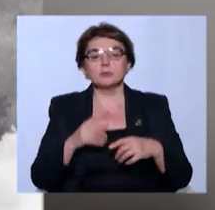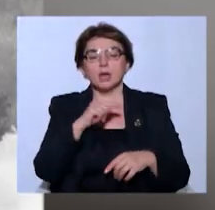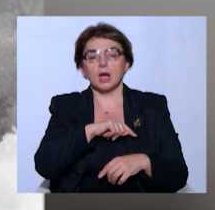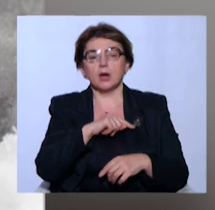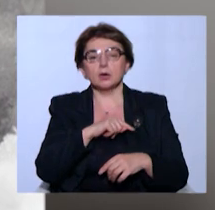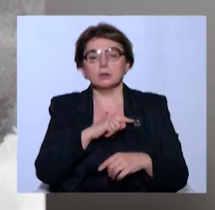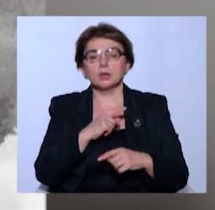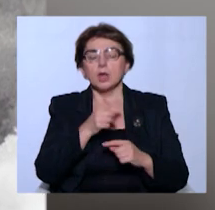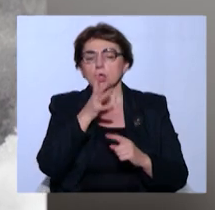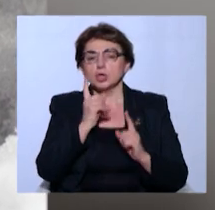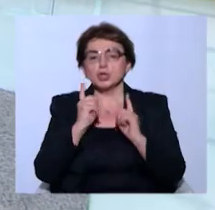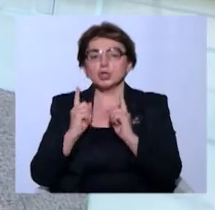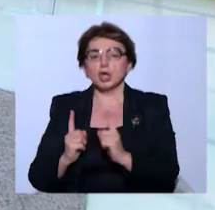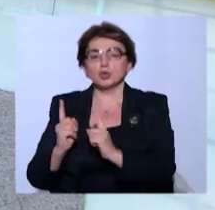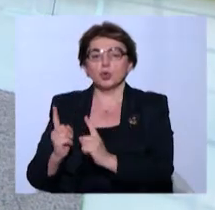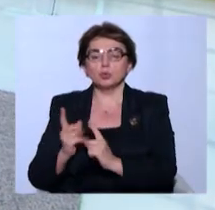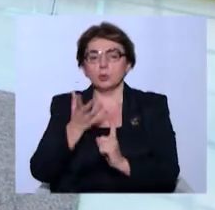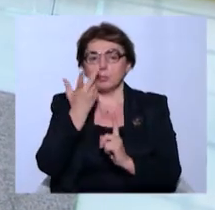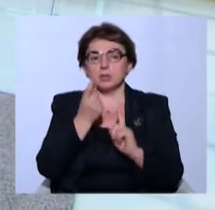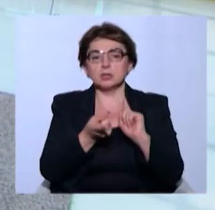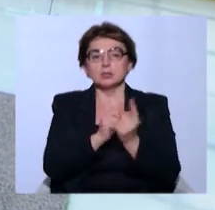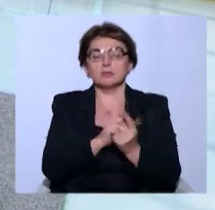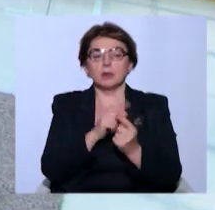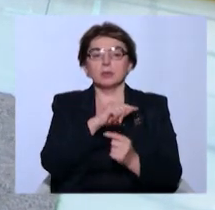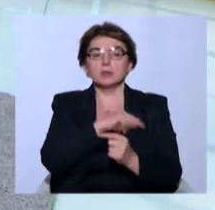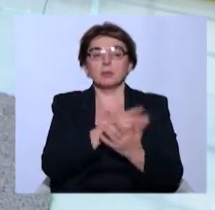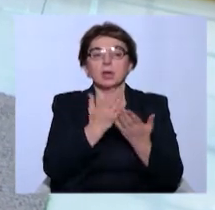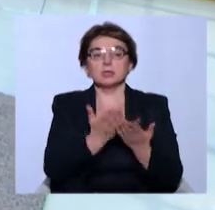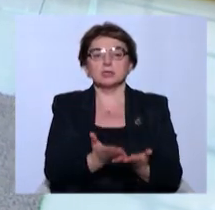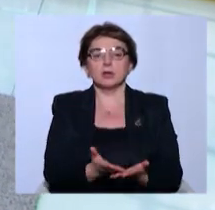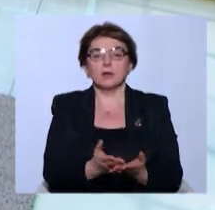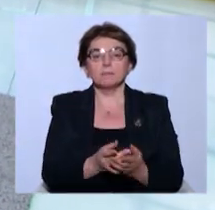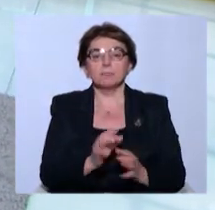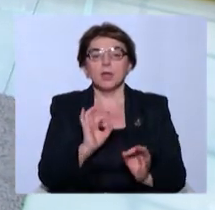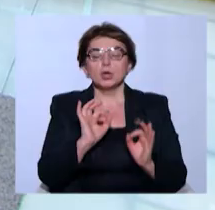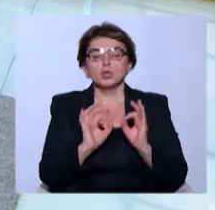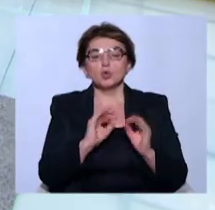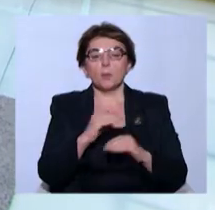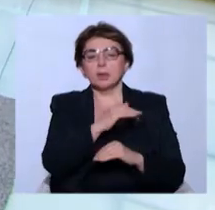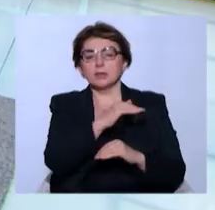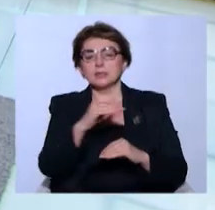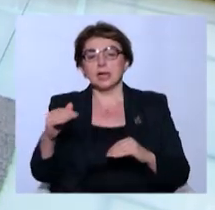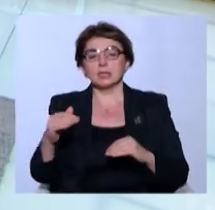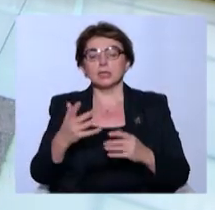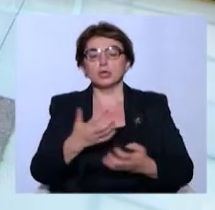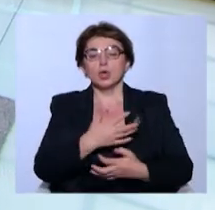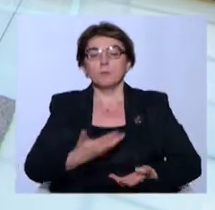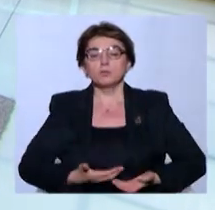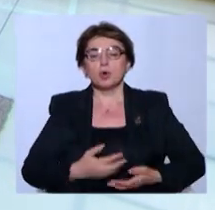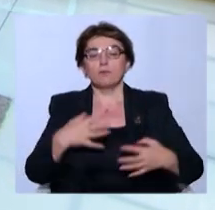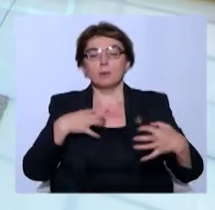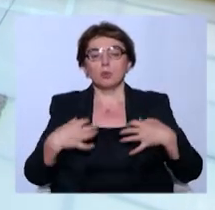ბუმბულს, ფრინველი, ზამთარში მისი ბეწვი თეთრ შეფერილობას იღებს.